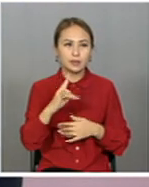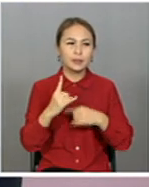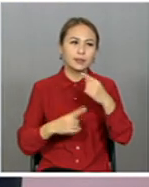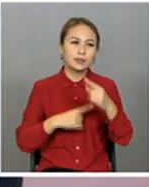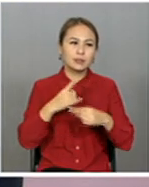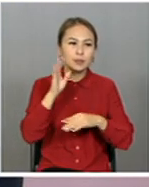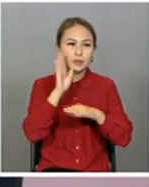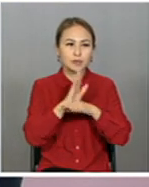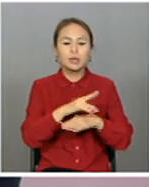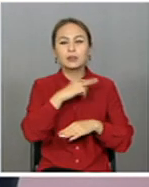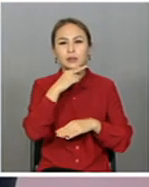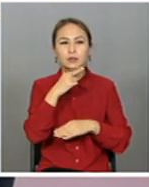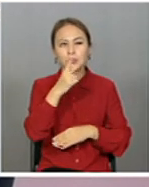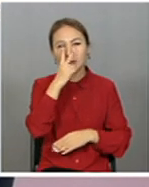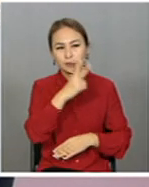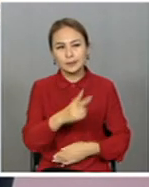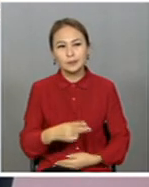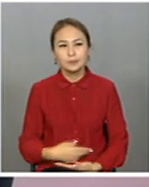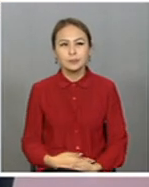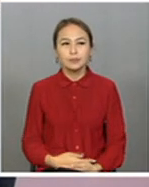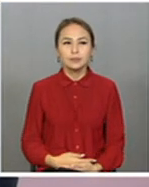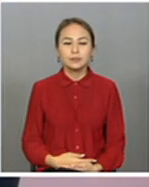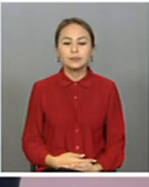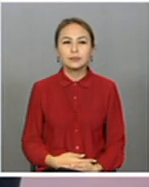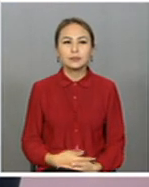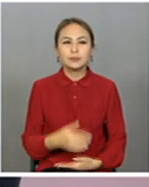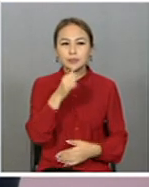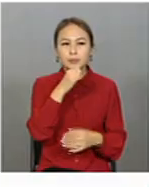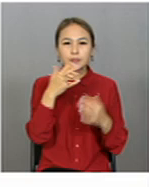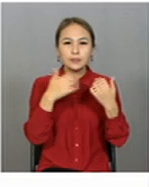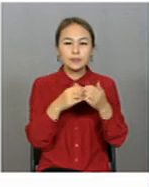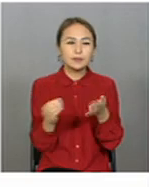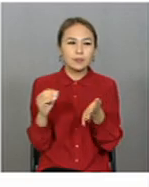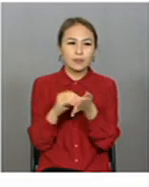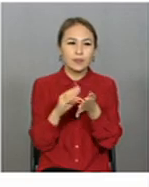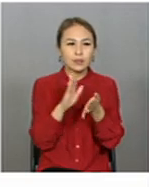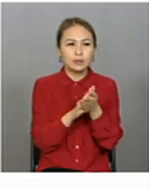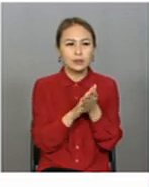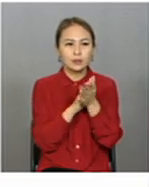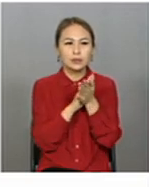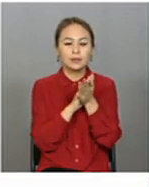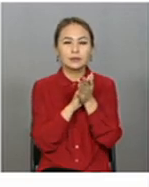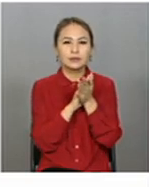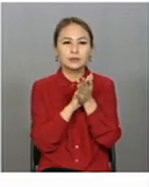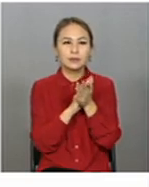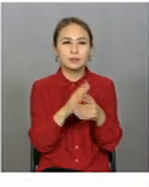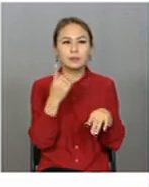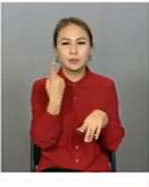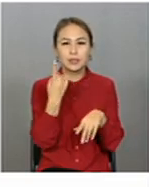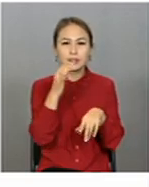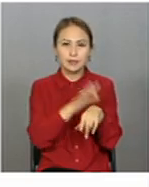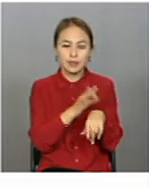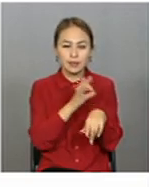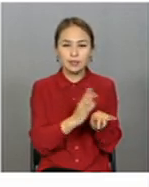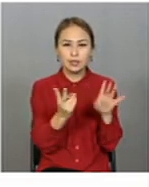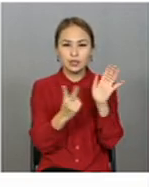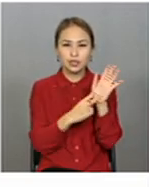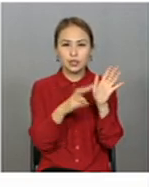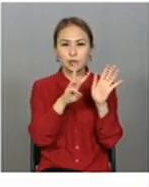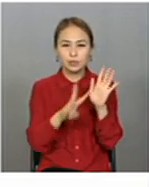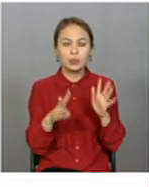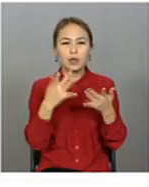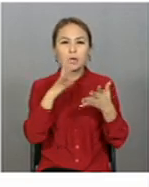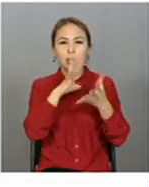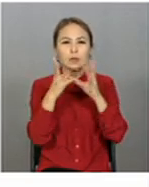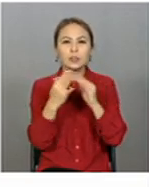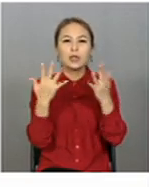тапсырмаға назар аударайық. Өлшем бірліктерді өрнектеңдер. Бір сағат 7 минутта қанша минут бар